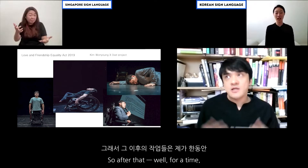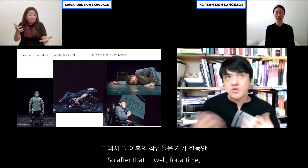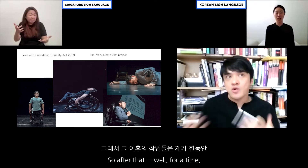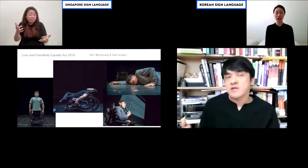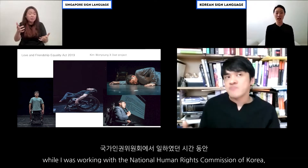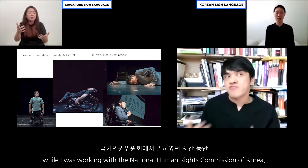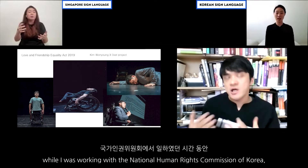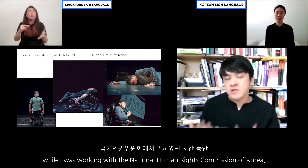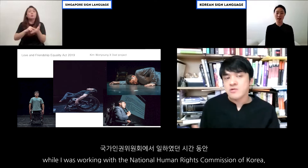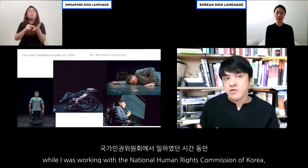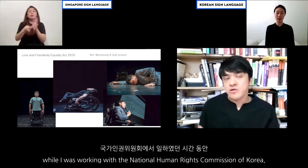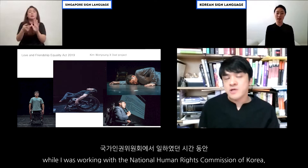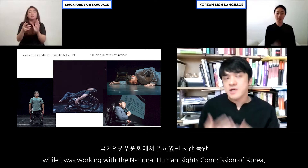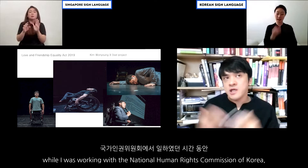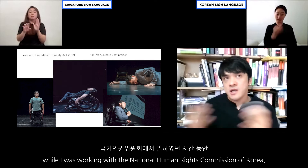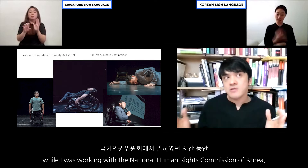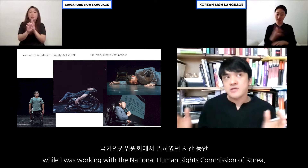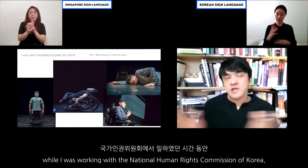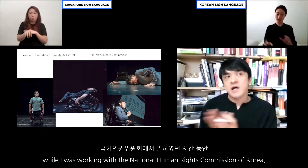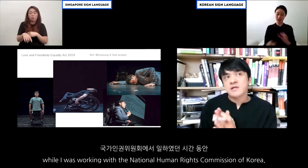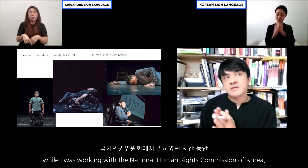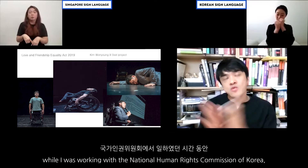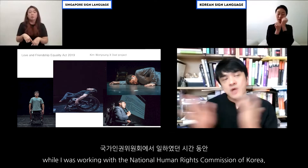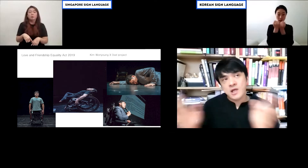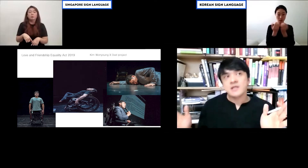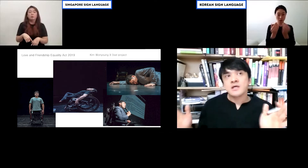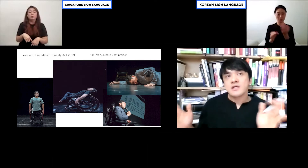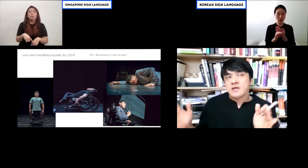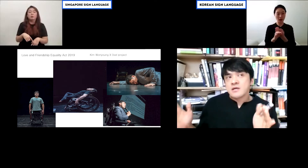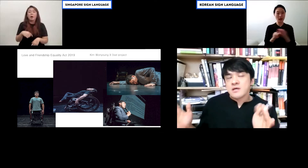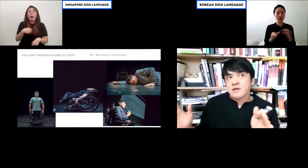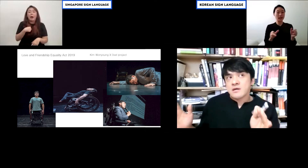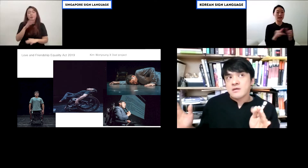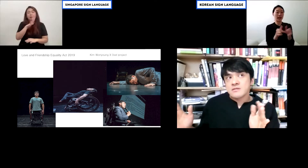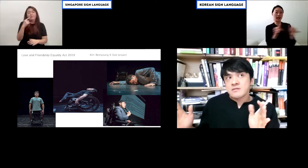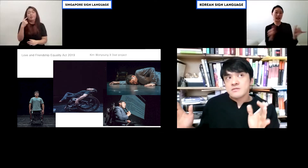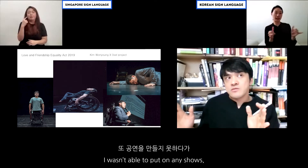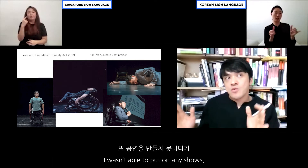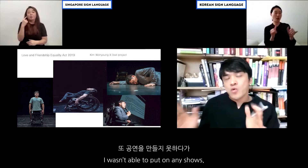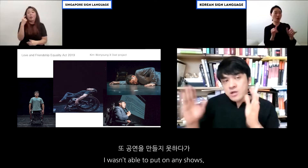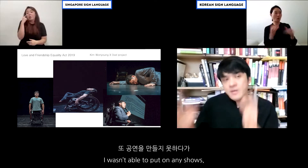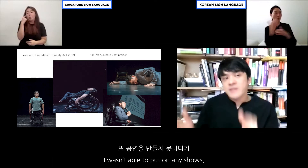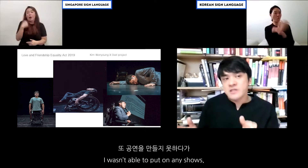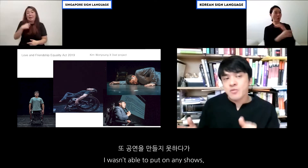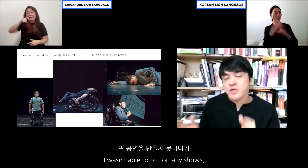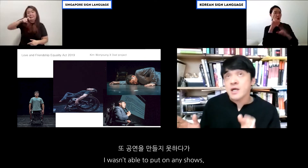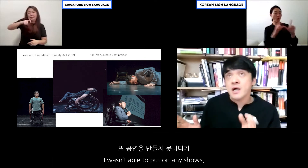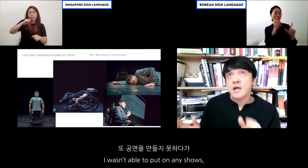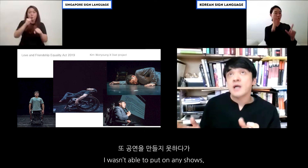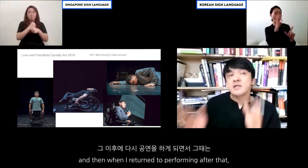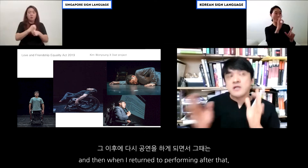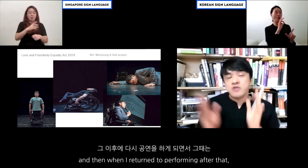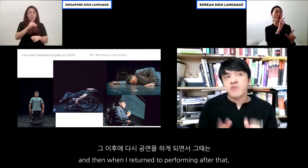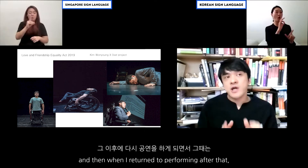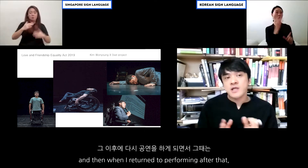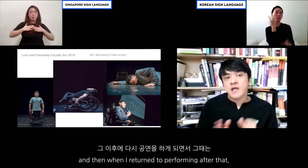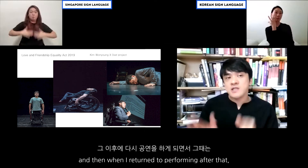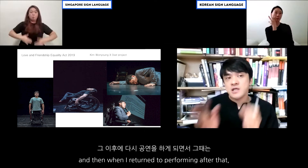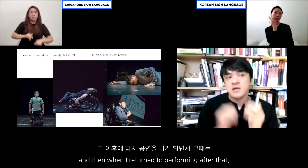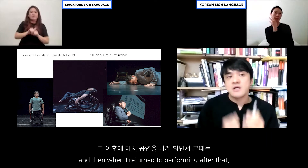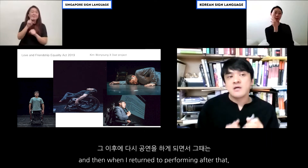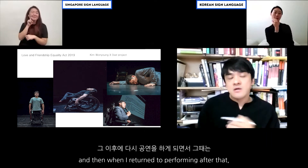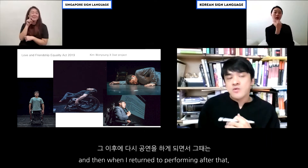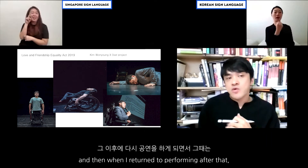제가 한동안 국가인권위원회에서 일했던 시간 동안 또 공연을 만들지 못하다가 그 이후에